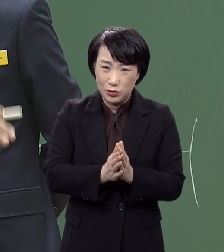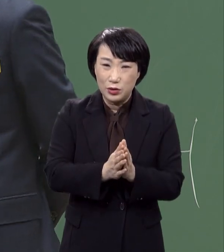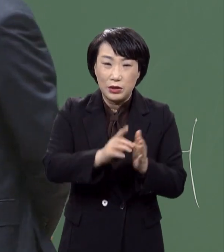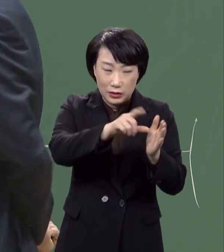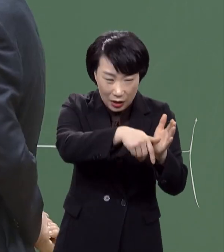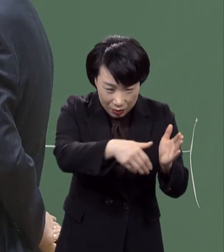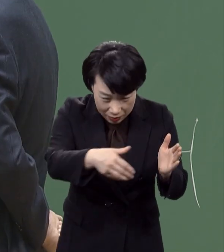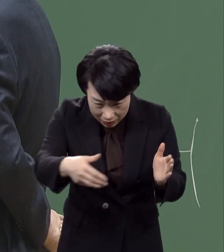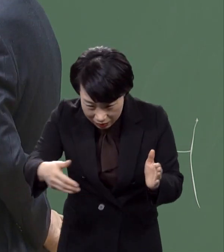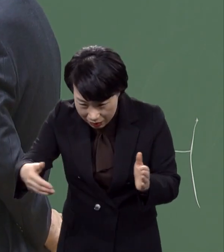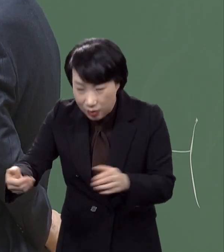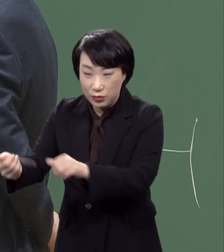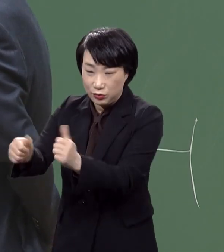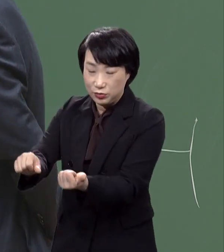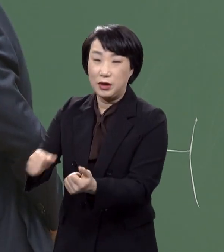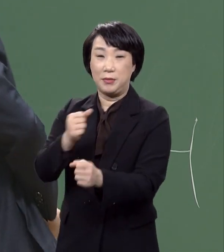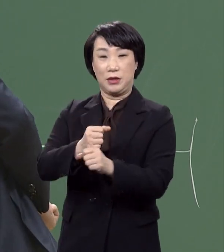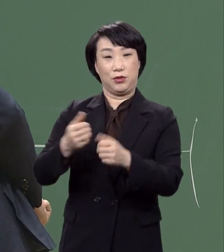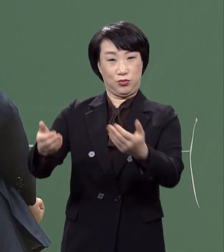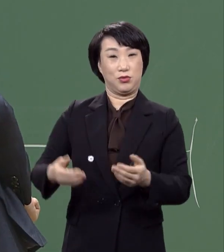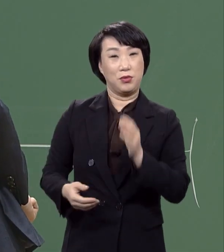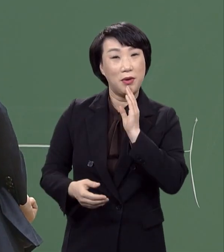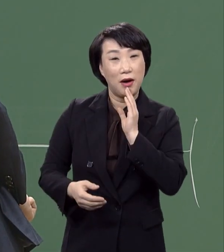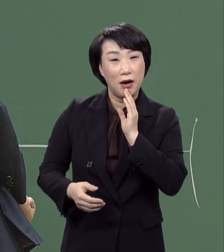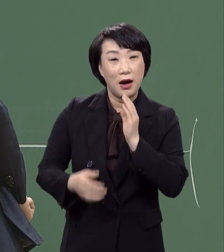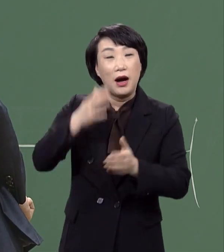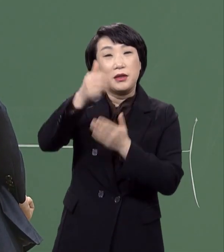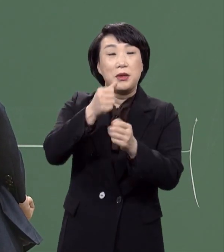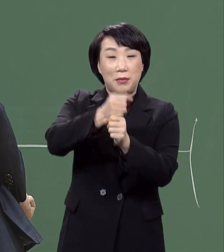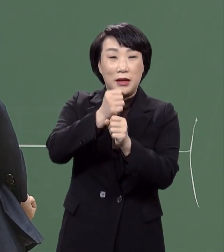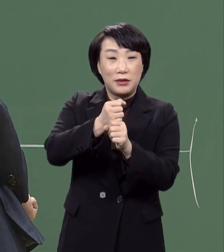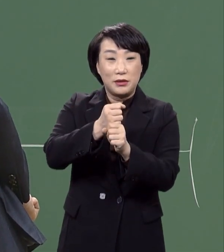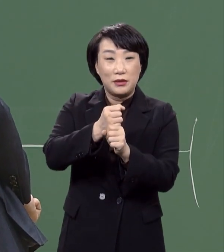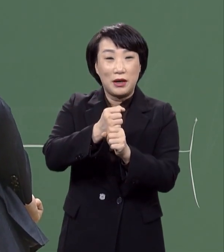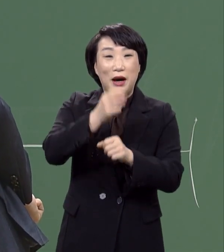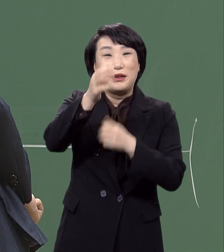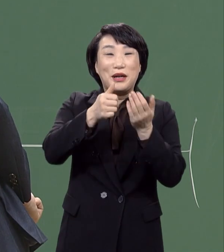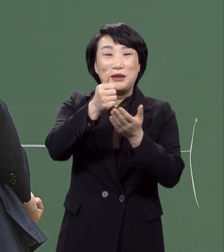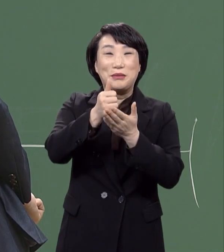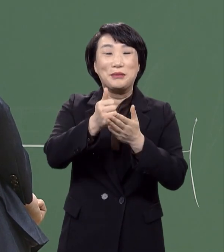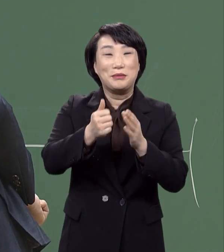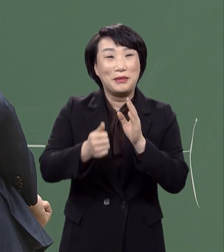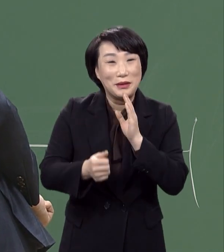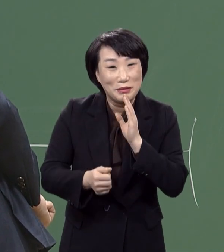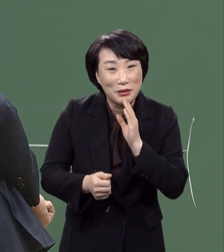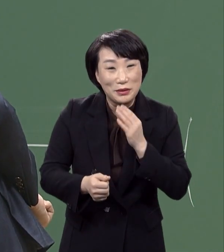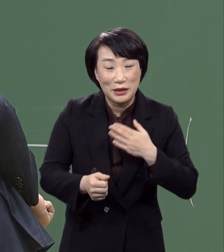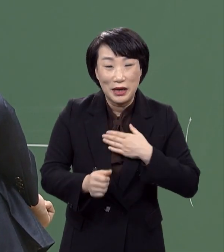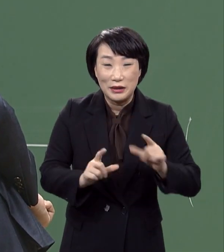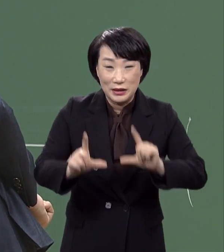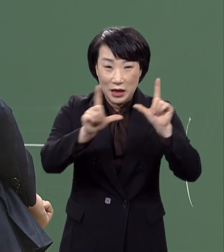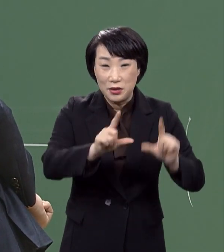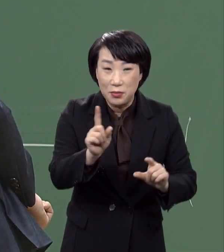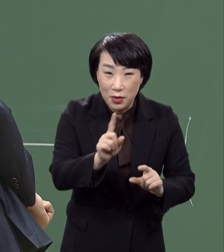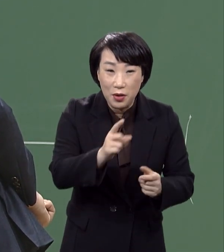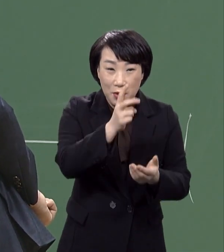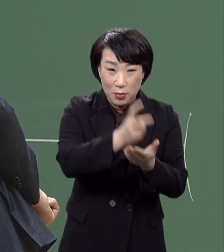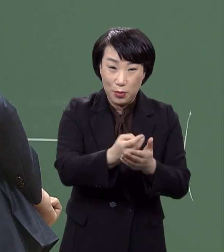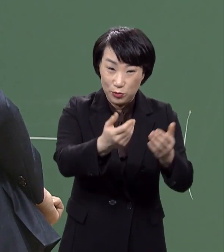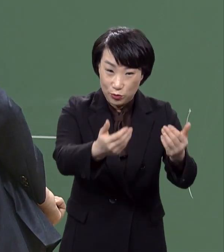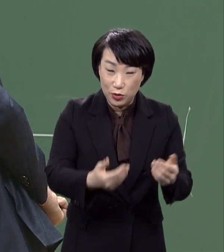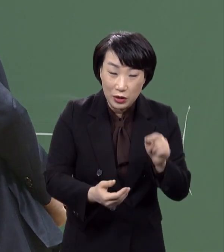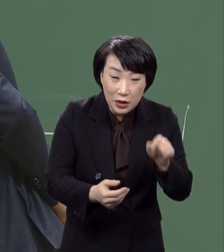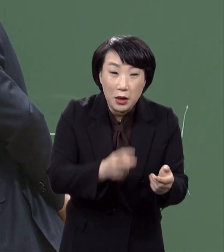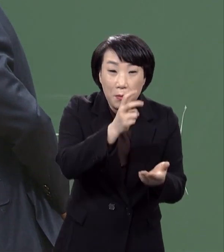살다 가도록 만들었다 이 말이요. 하나님이 만드시니까 어떻게 살라는 법도